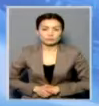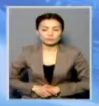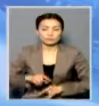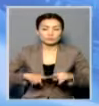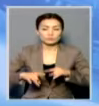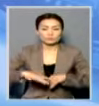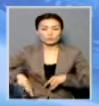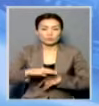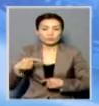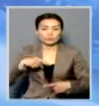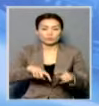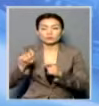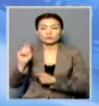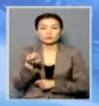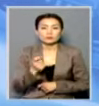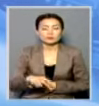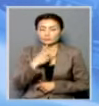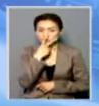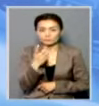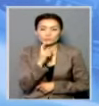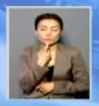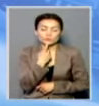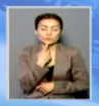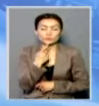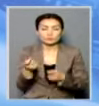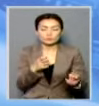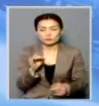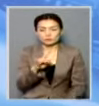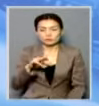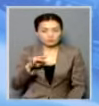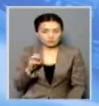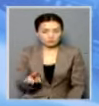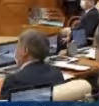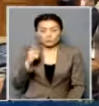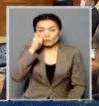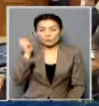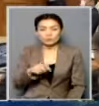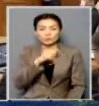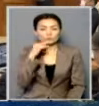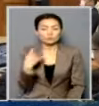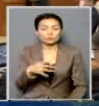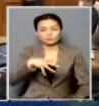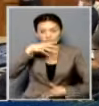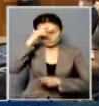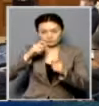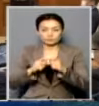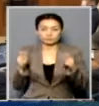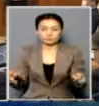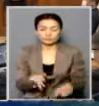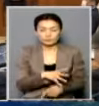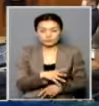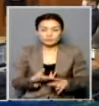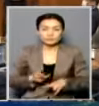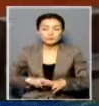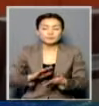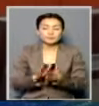Бауырлас елдердің бір-бірімен соғысып жатқанын көру қиын. Мәжіліс төрағасы Ерлан Қошанов Украина мен Ресейге қатысты осылай деді. Спикер